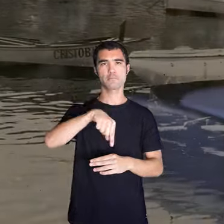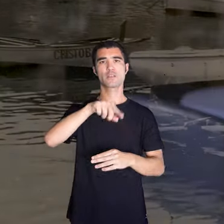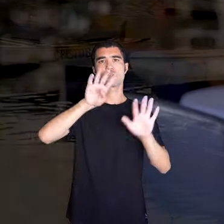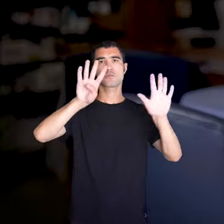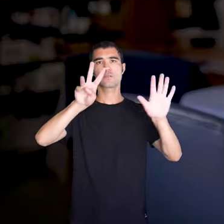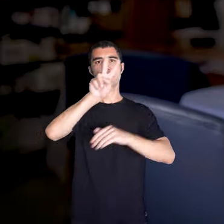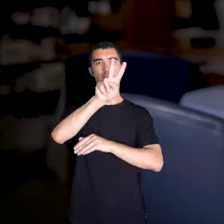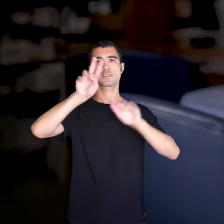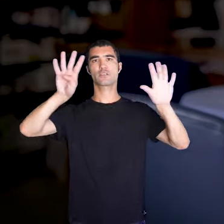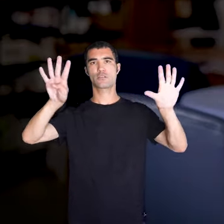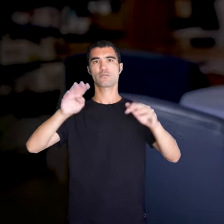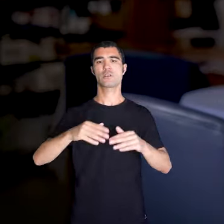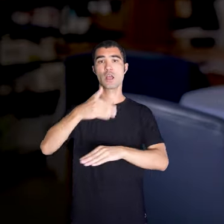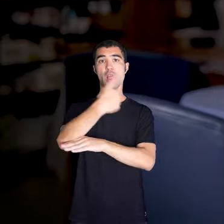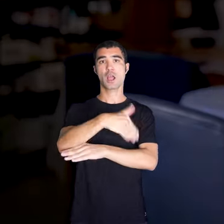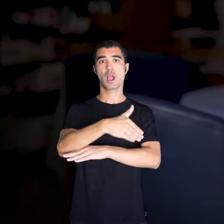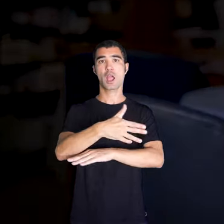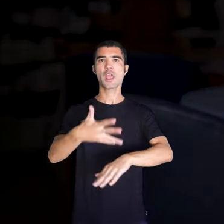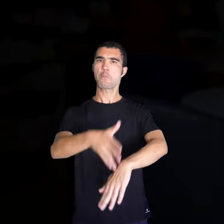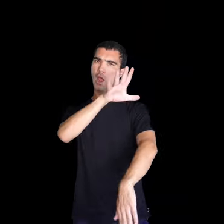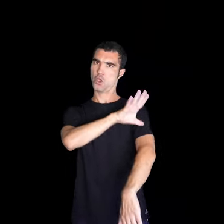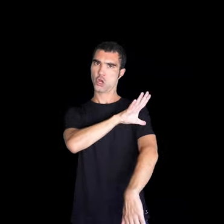carrer de Mallorca.